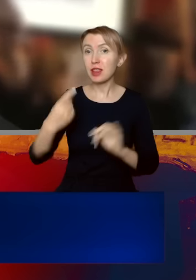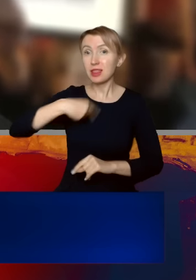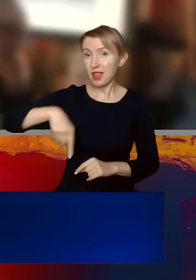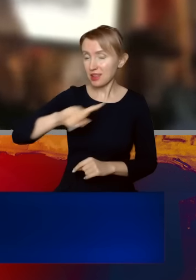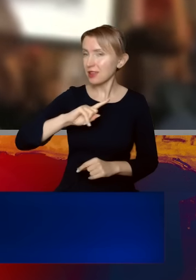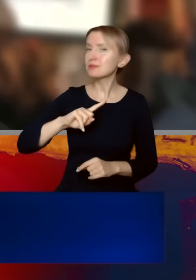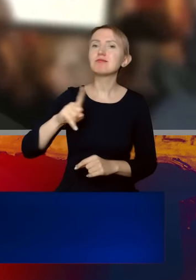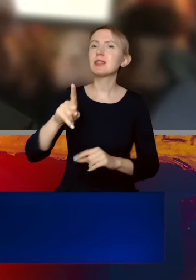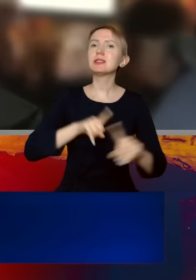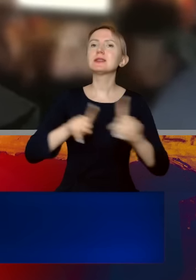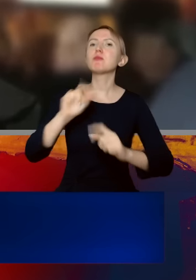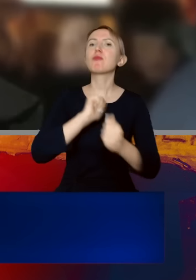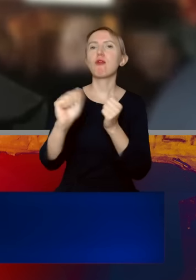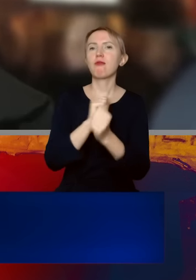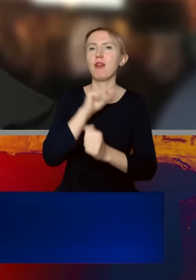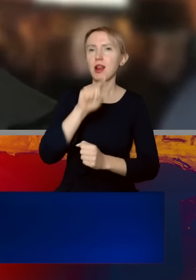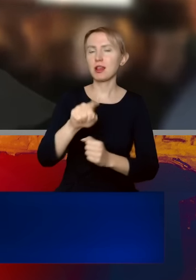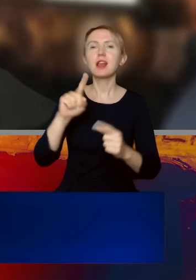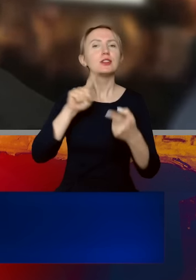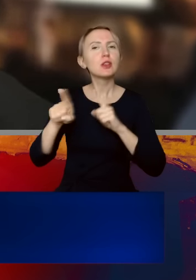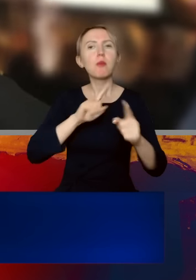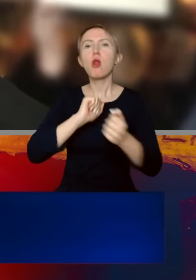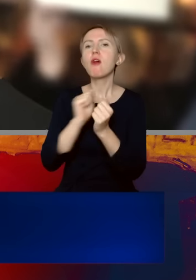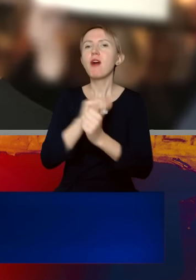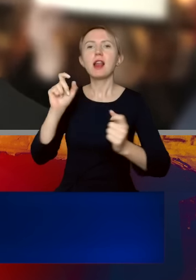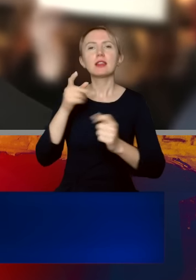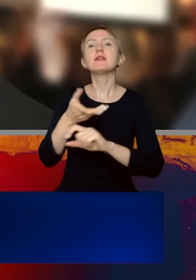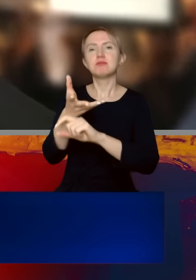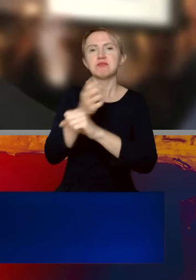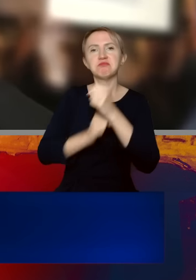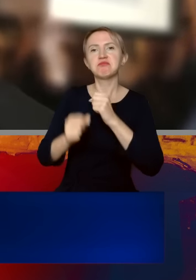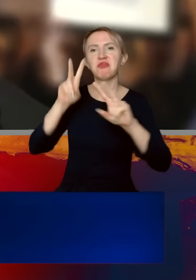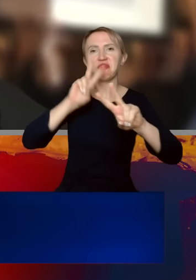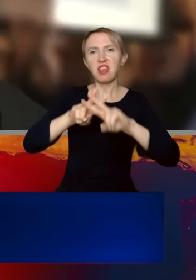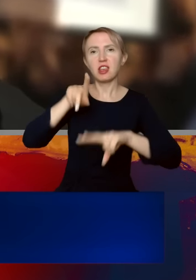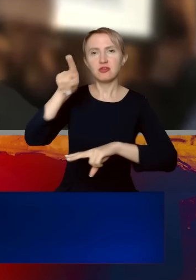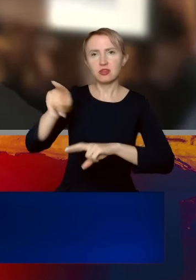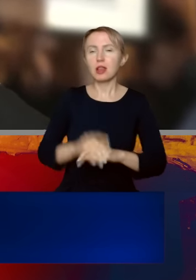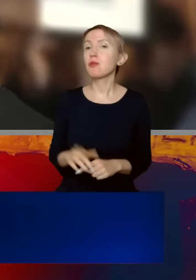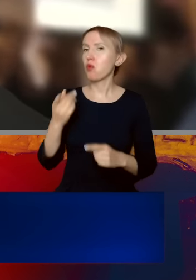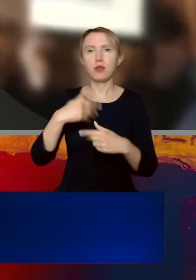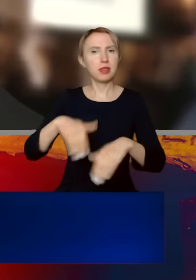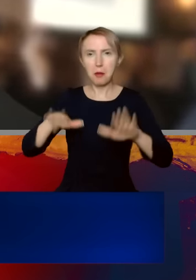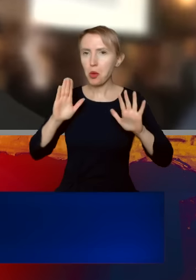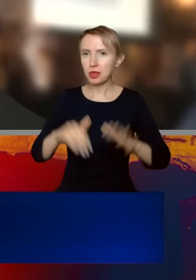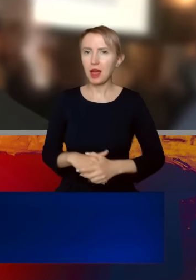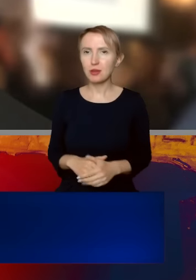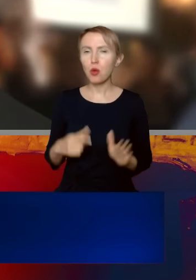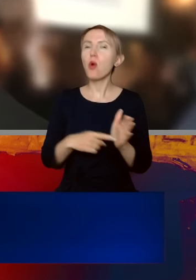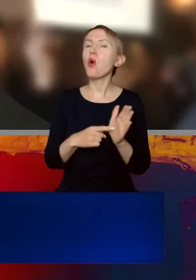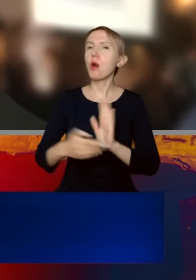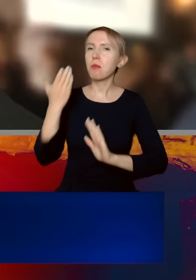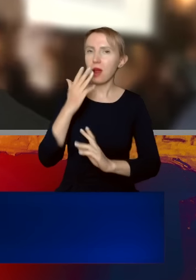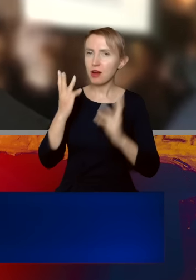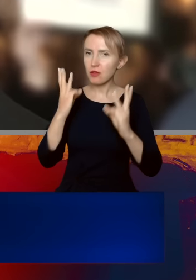jest symbolem walki. Symbolem walki z więzienia. Symbolem walki, bo się nie poddaje. I to jest bardzo